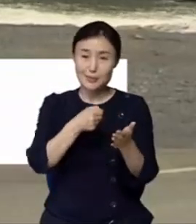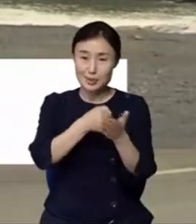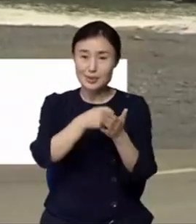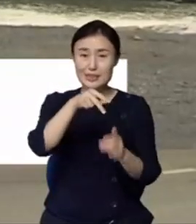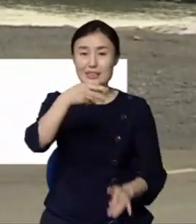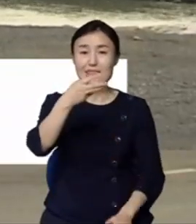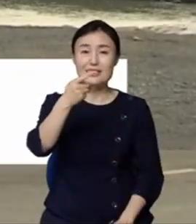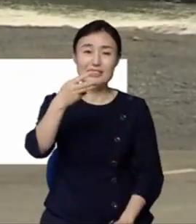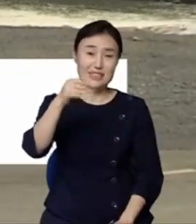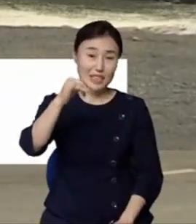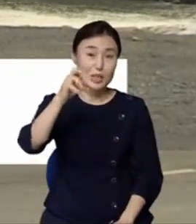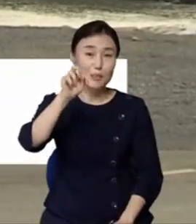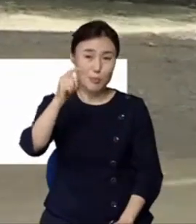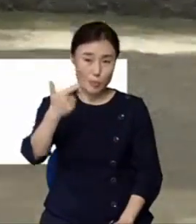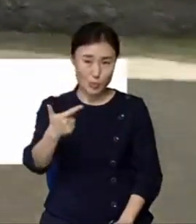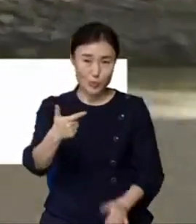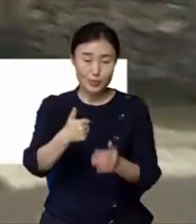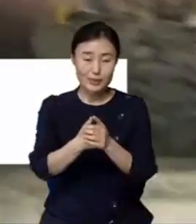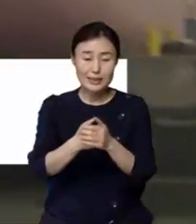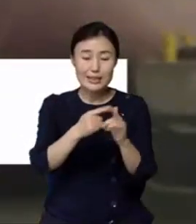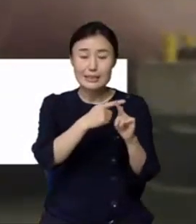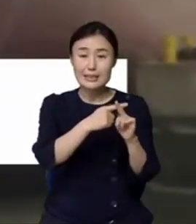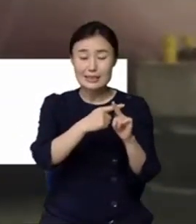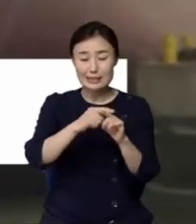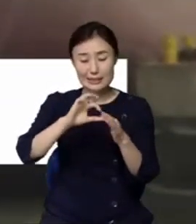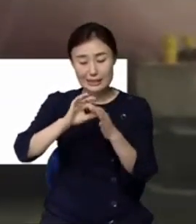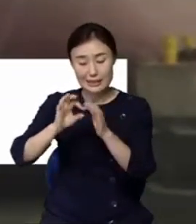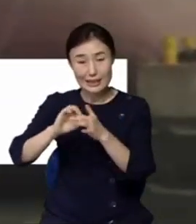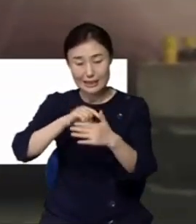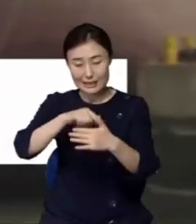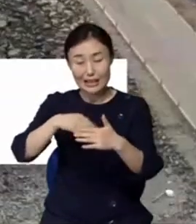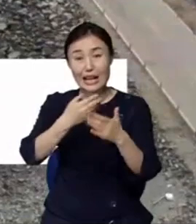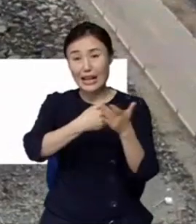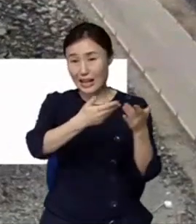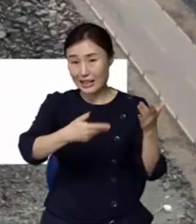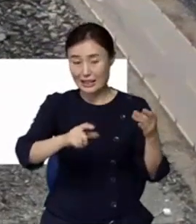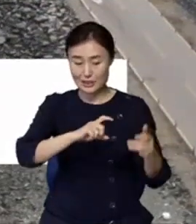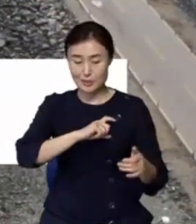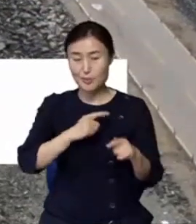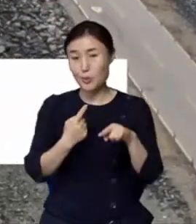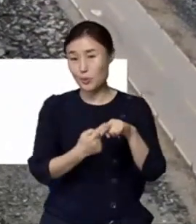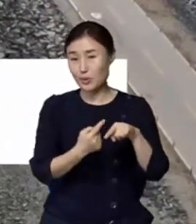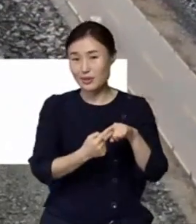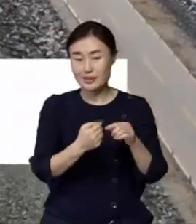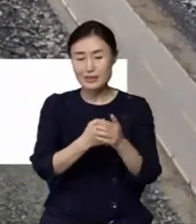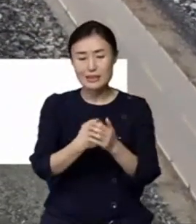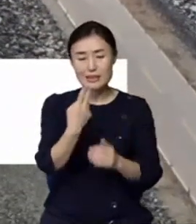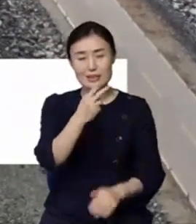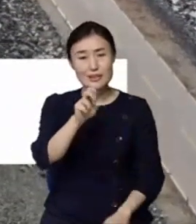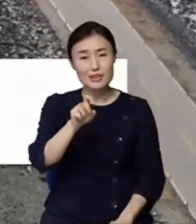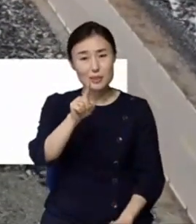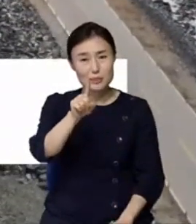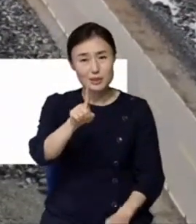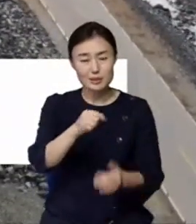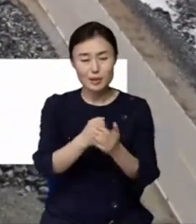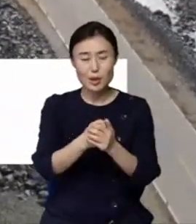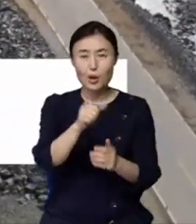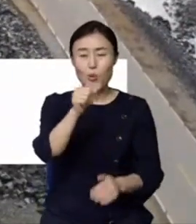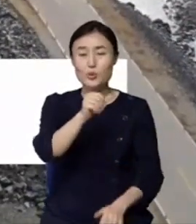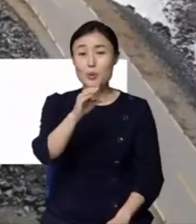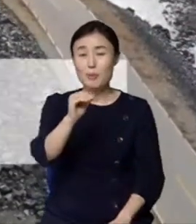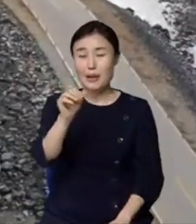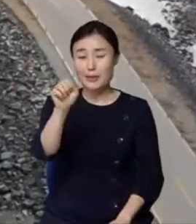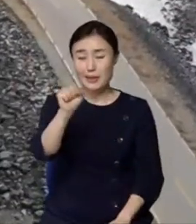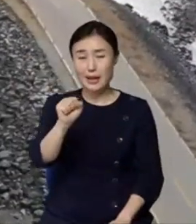결정했습니다. 스트리몬은 그리스에 있는 강 이름으로 스트리몬호는 대한조선이 2021년 5천만 달러에